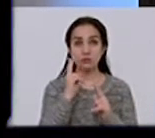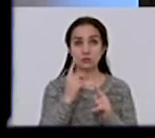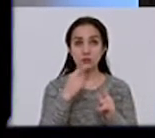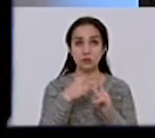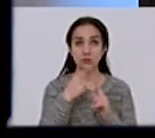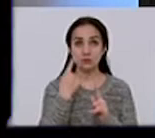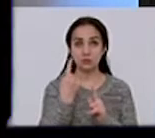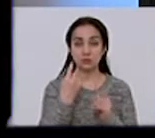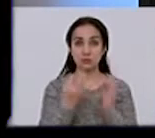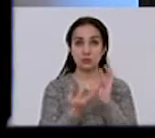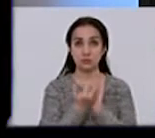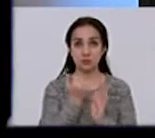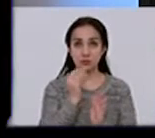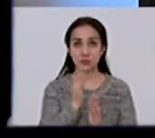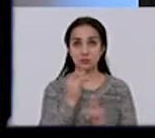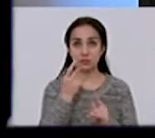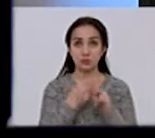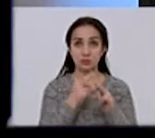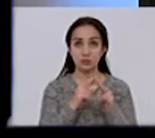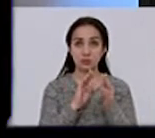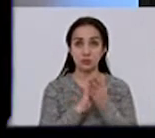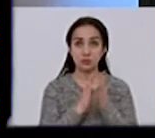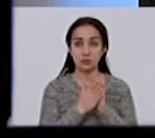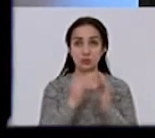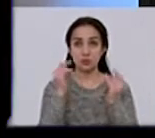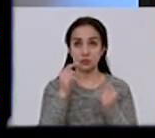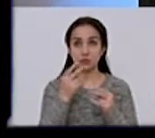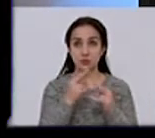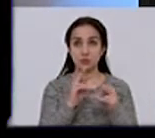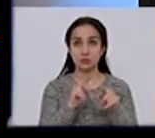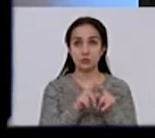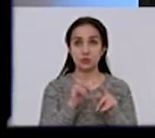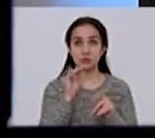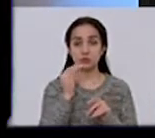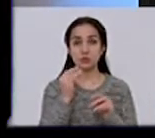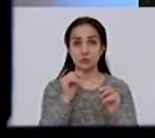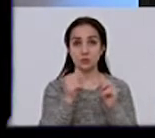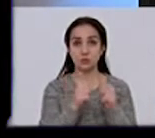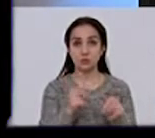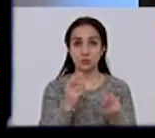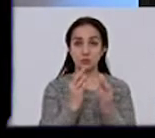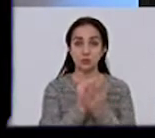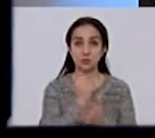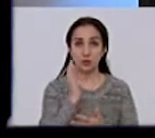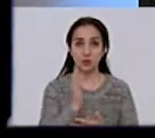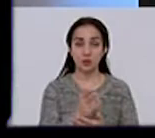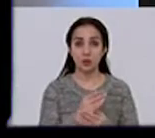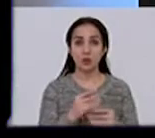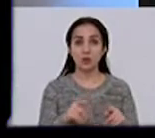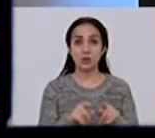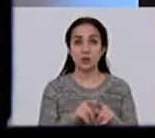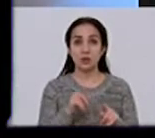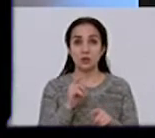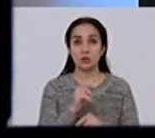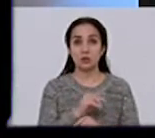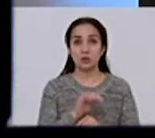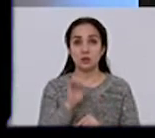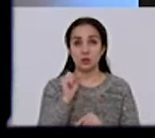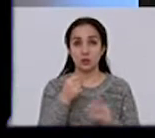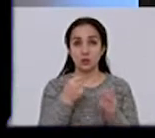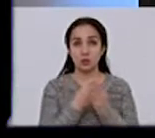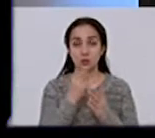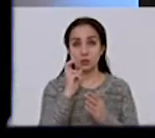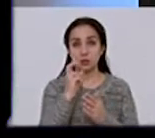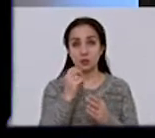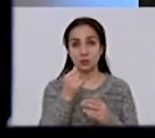plus 1 olinsa, u holda mos ravishda ushbu formulani hosil qilamiz. Ya'ni A'dan B'ye